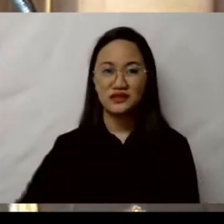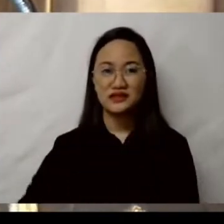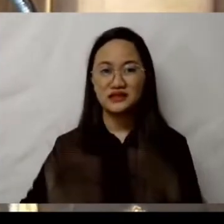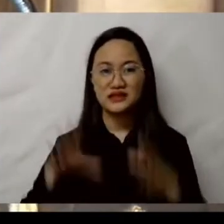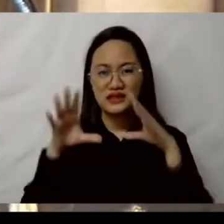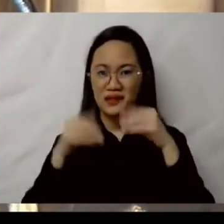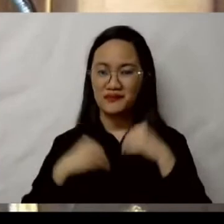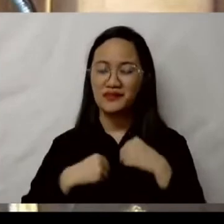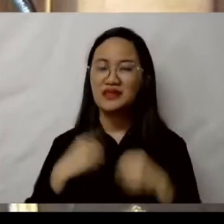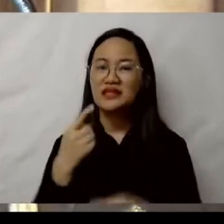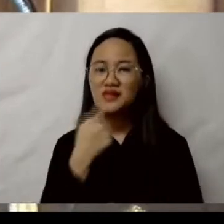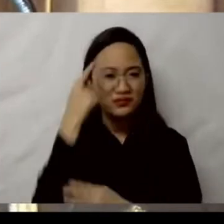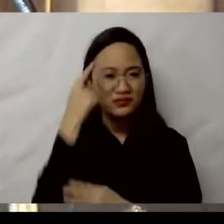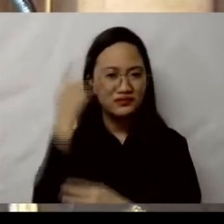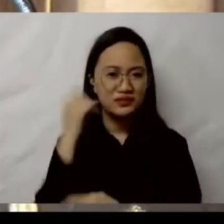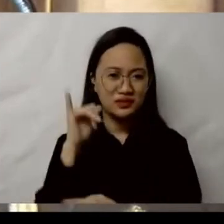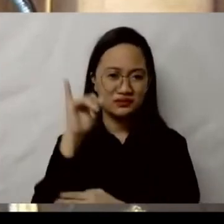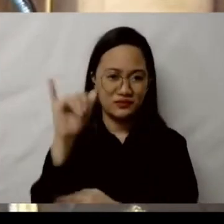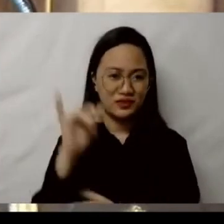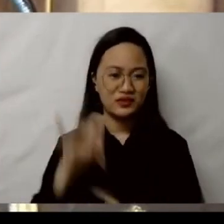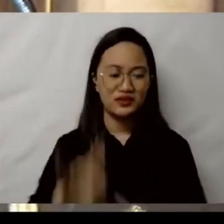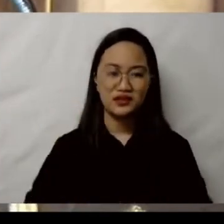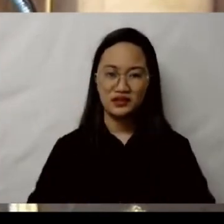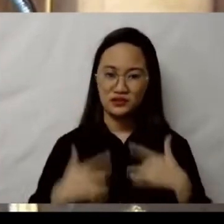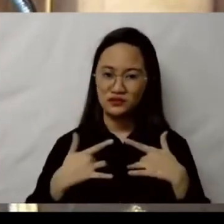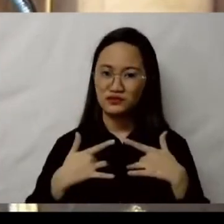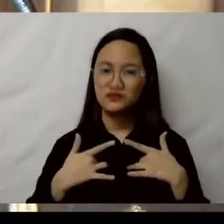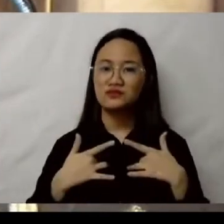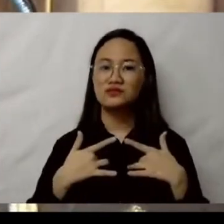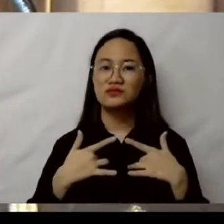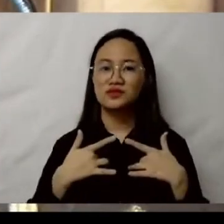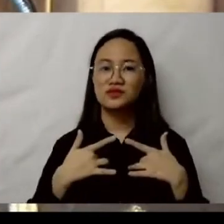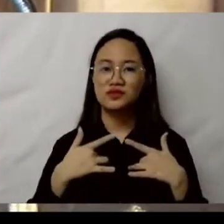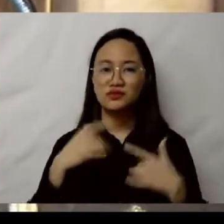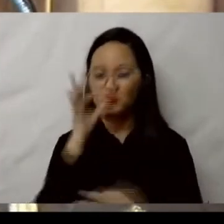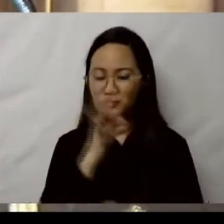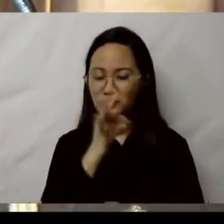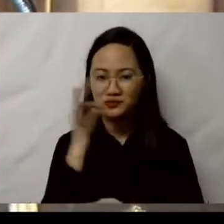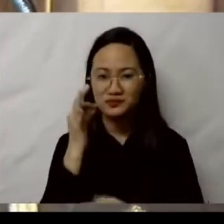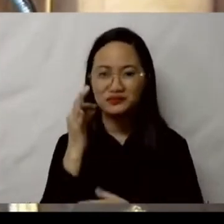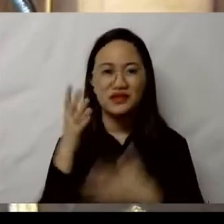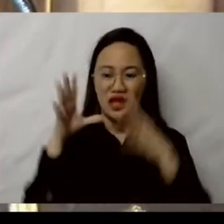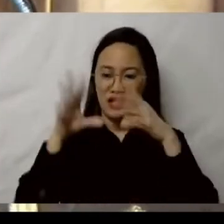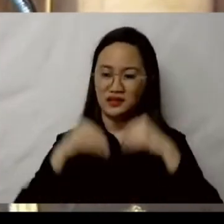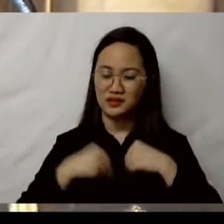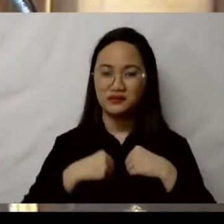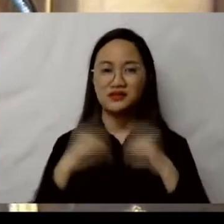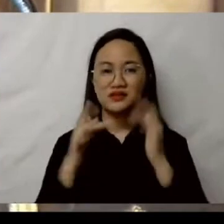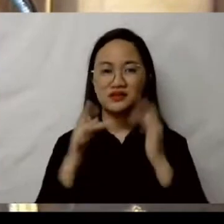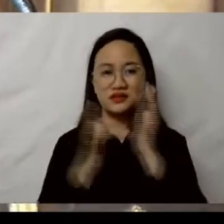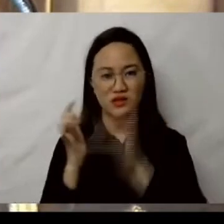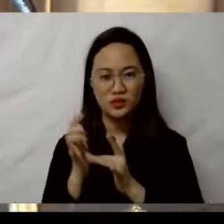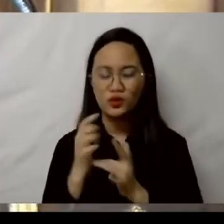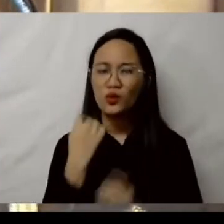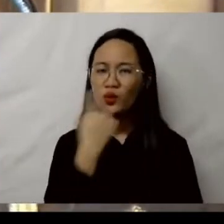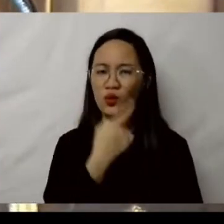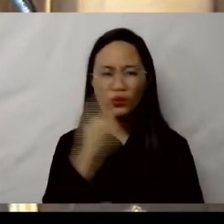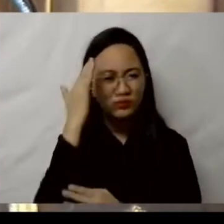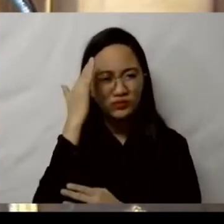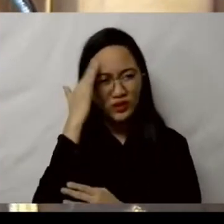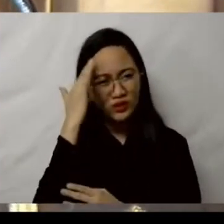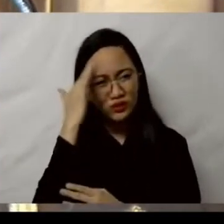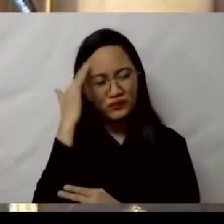mang kumain nito. Totoo yun, Father. I'm a witness to that. Akalain, sino mag-aakalang 50 years? More than 50